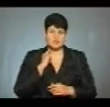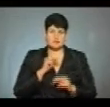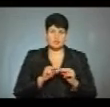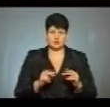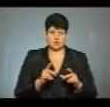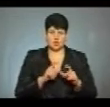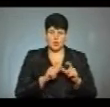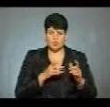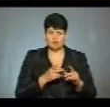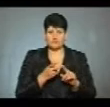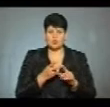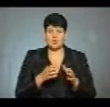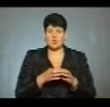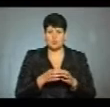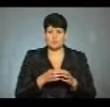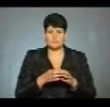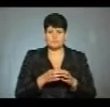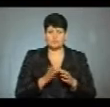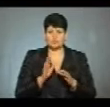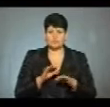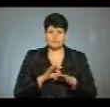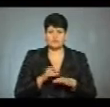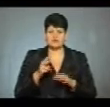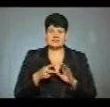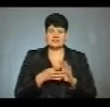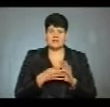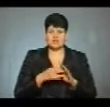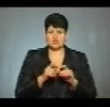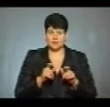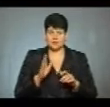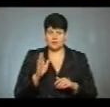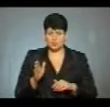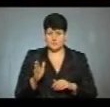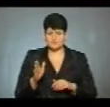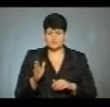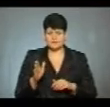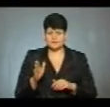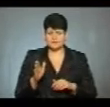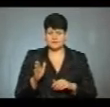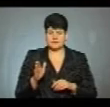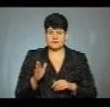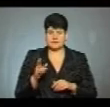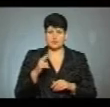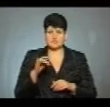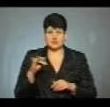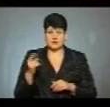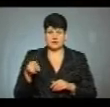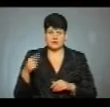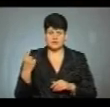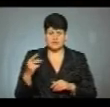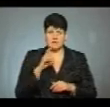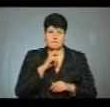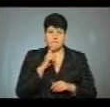коледж. В другій групі, де проводиться в 29-й школі, буде КДЮСШ номер 1,